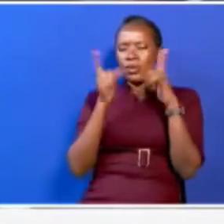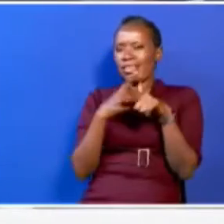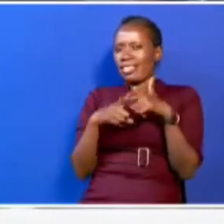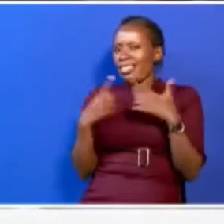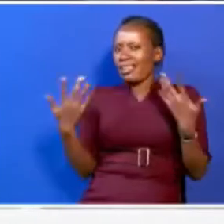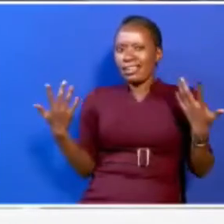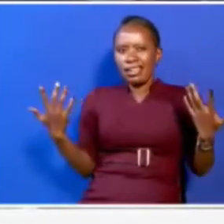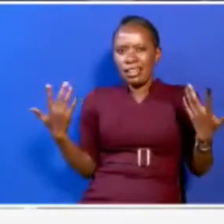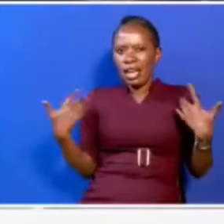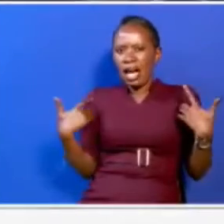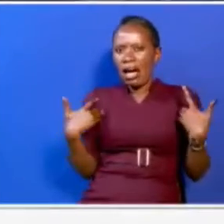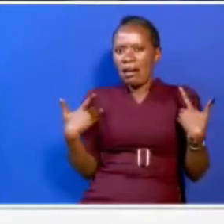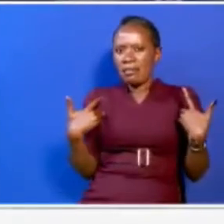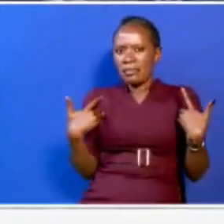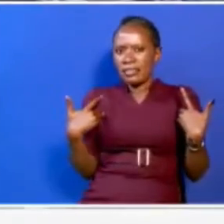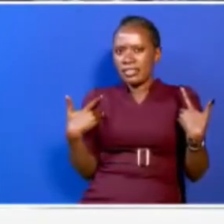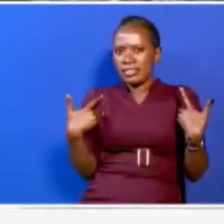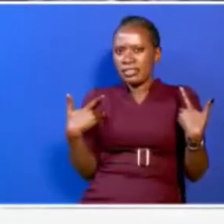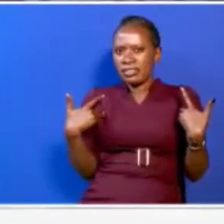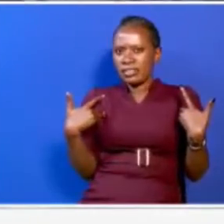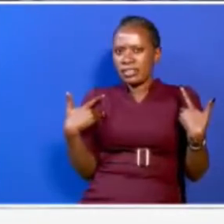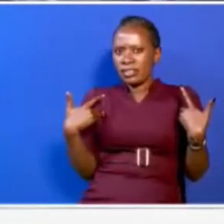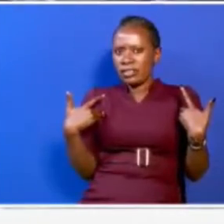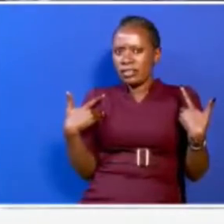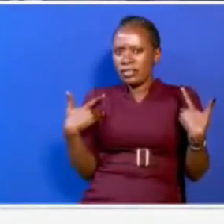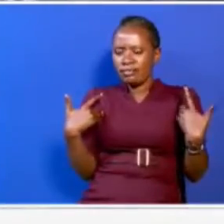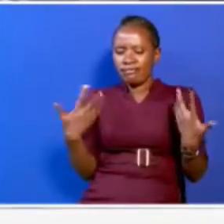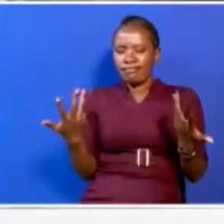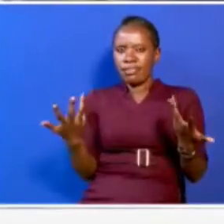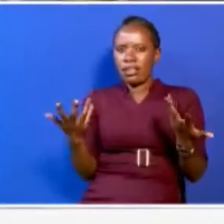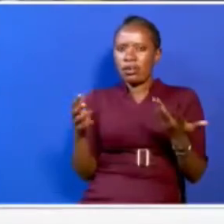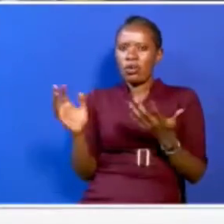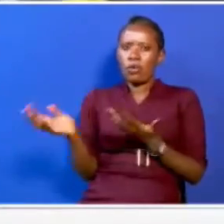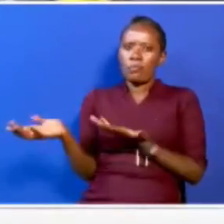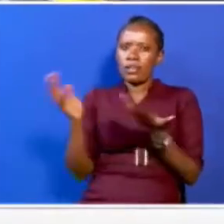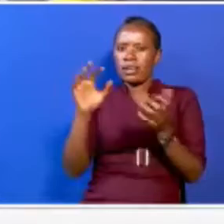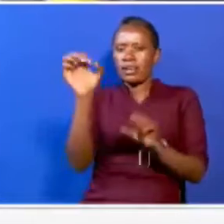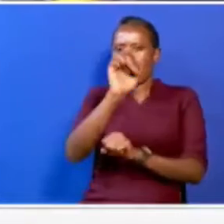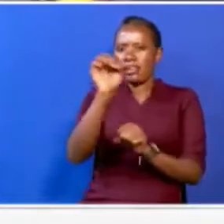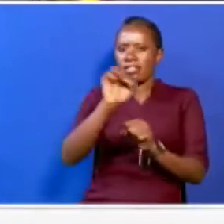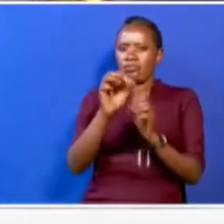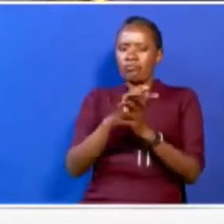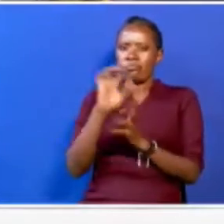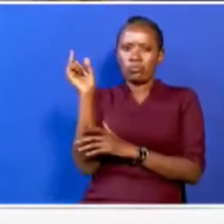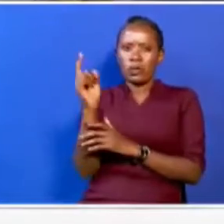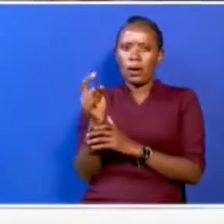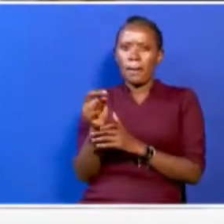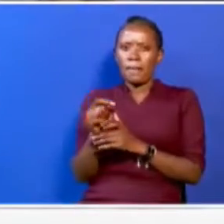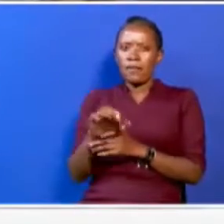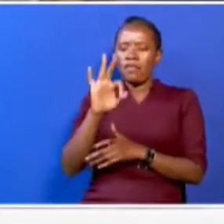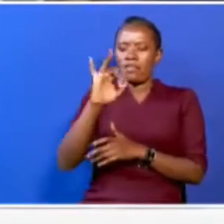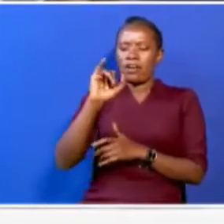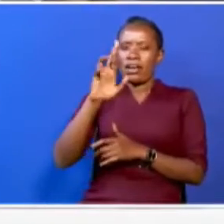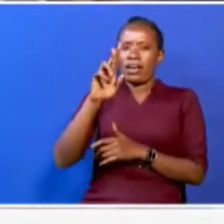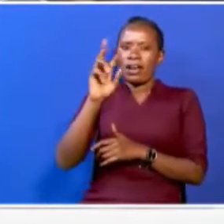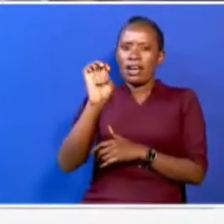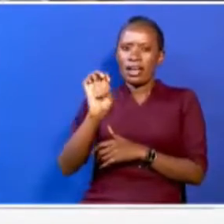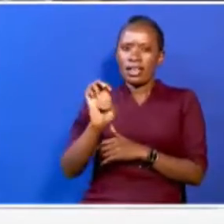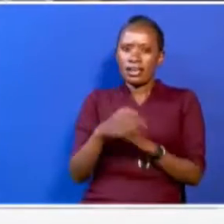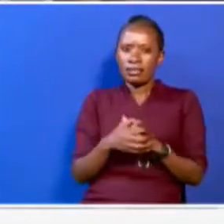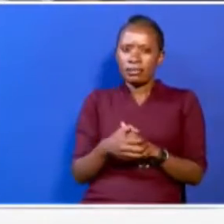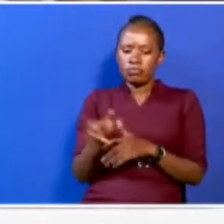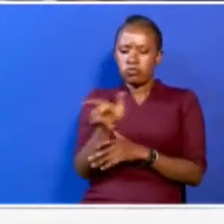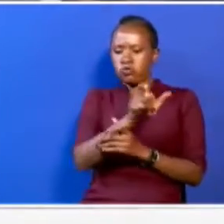wameweka wameita magari, kwa sababu hawangefaa wakuja na gari za wazima moto, ndio zilifaa zikuwa ziko hapo